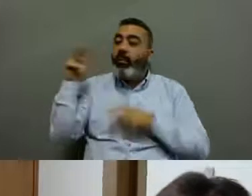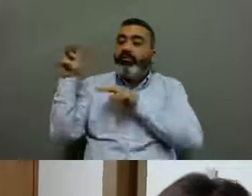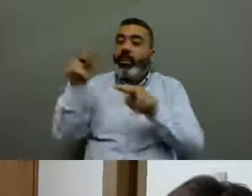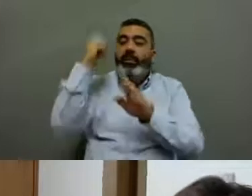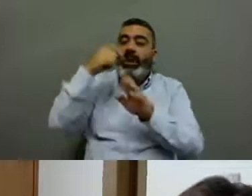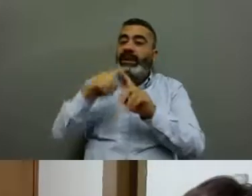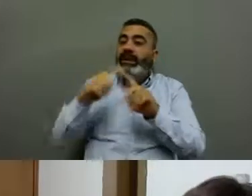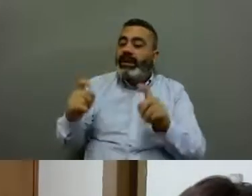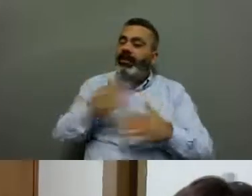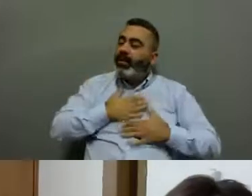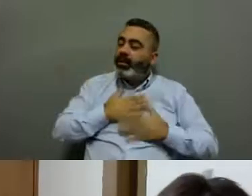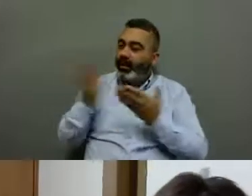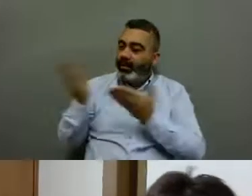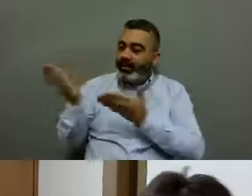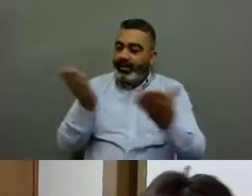Ευχαριστώ.